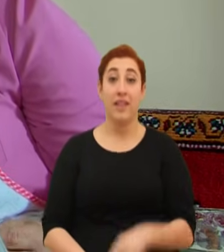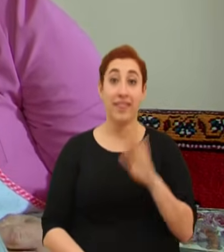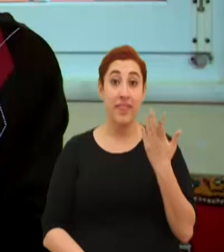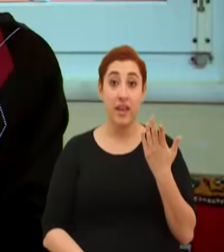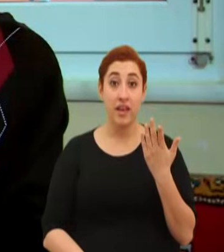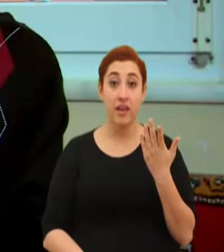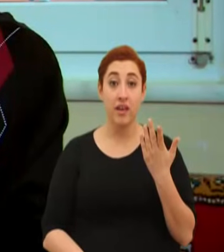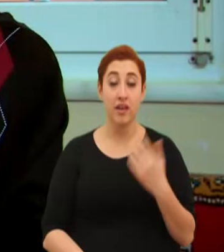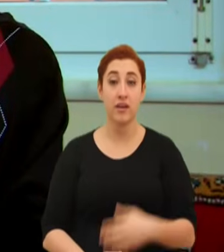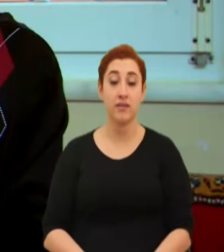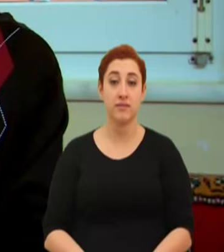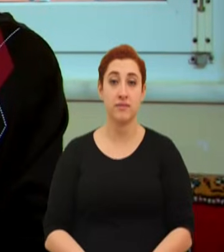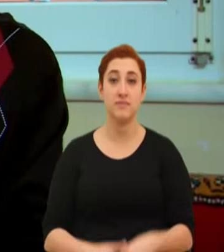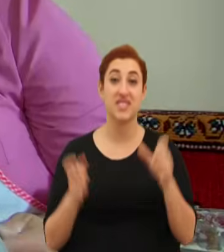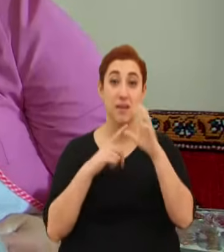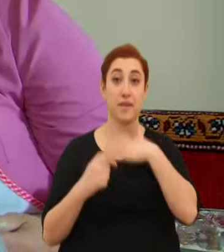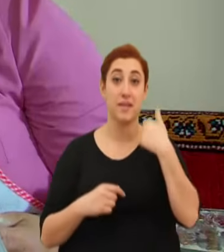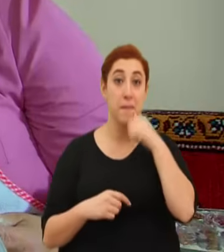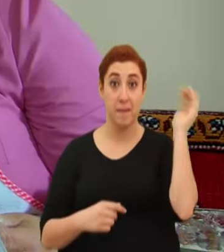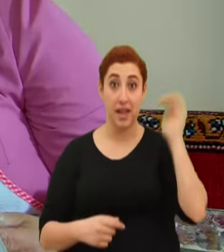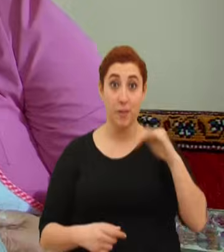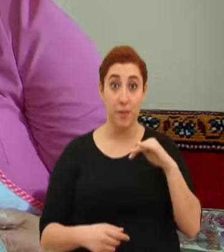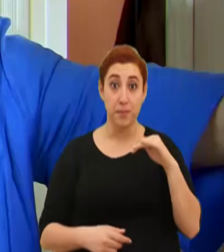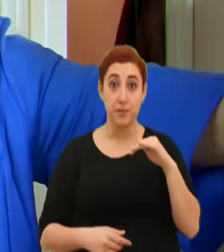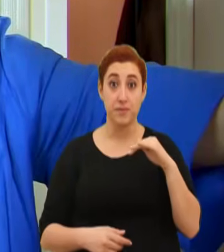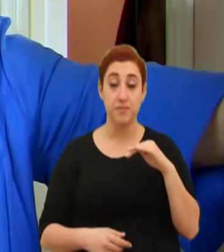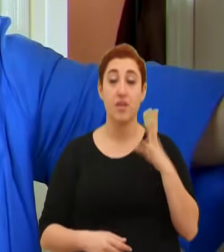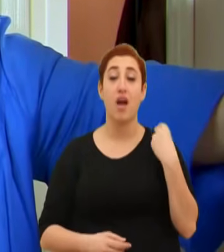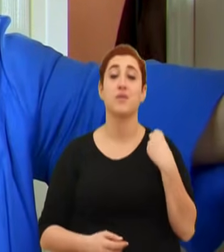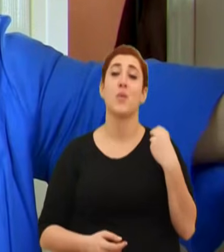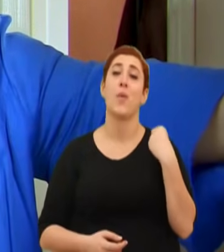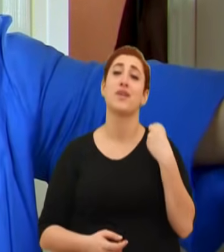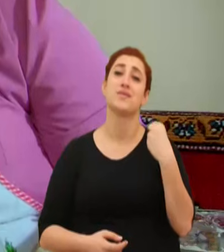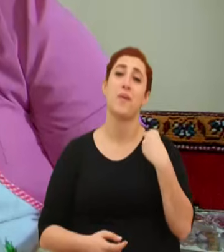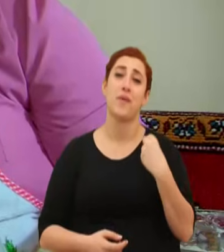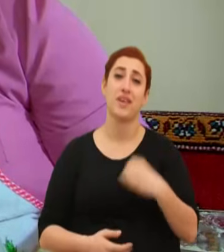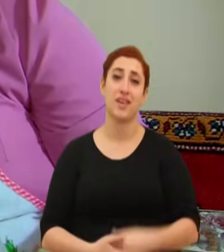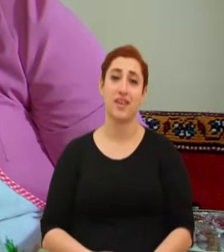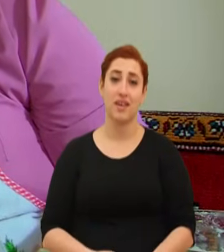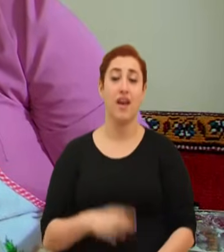Ne? Sarp'ın annesi babası mı dönüyor? Ay çok iyi, çok iyi.